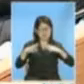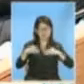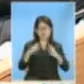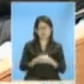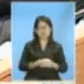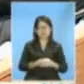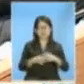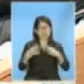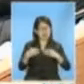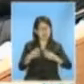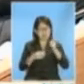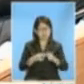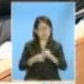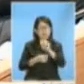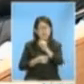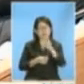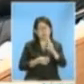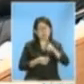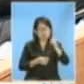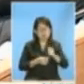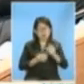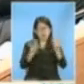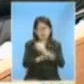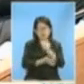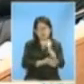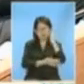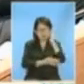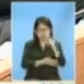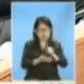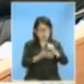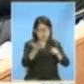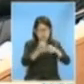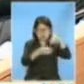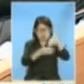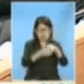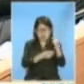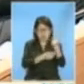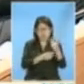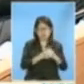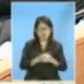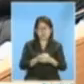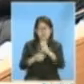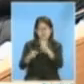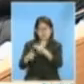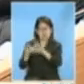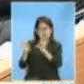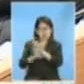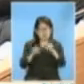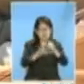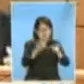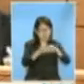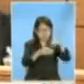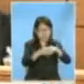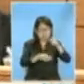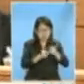ที่จะให้สมาชิกวุฒิสภามาจากการเลือกตั้งทั้ง200คน